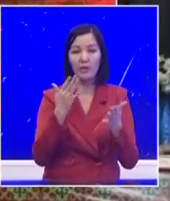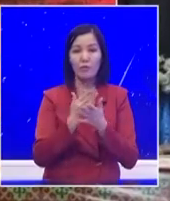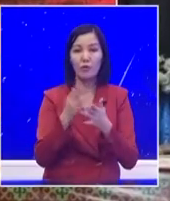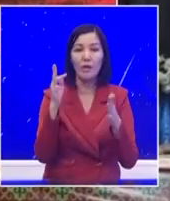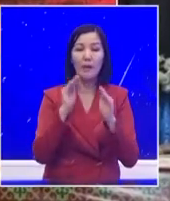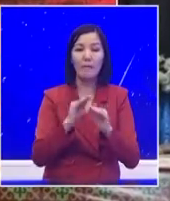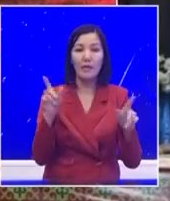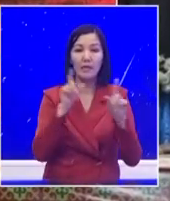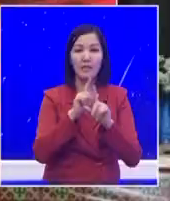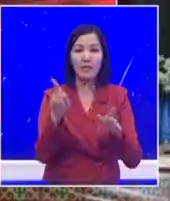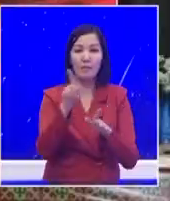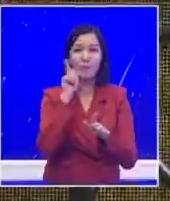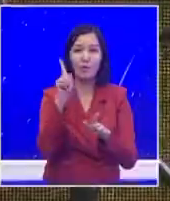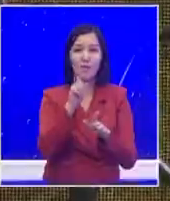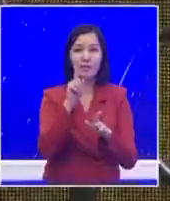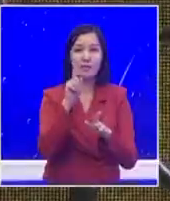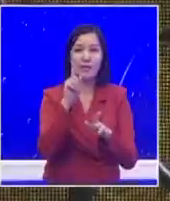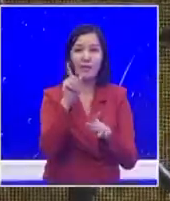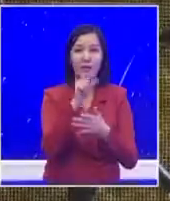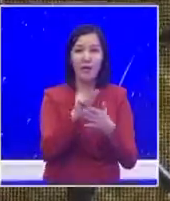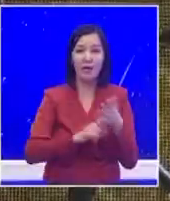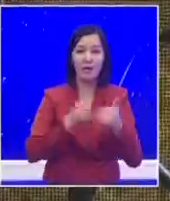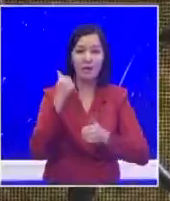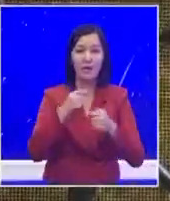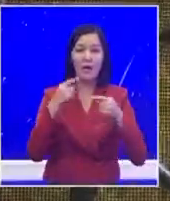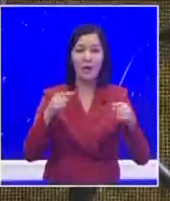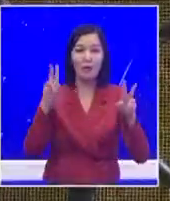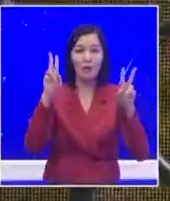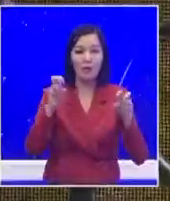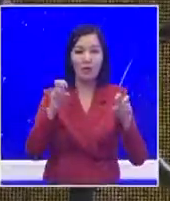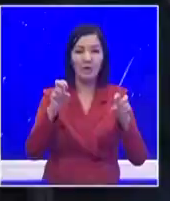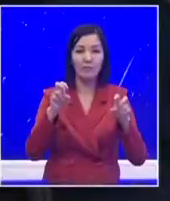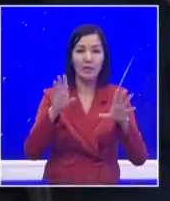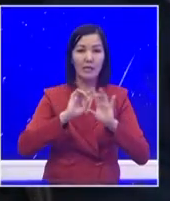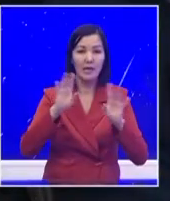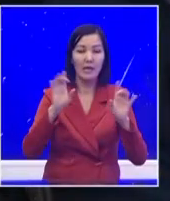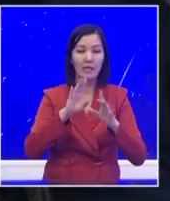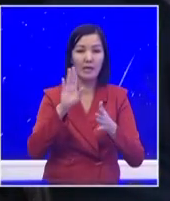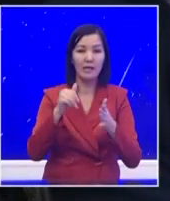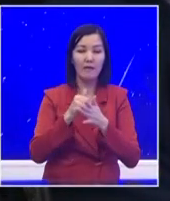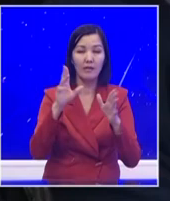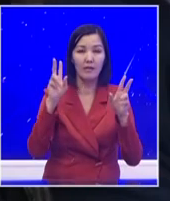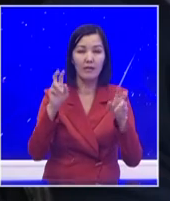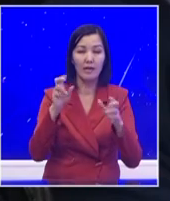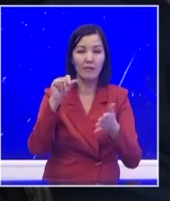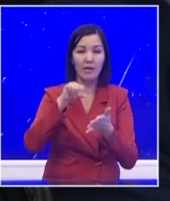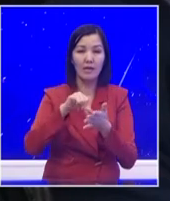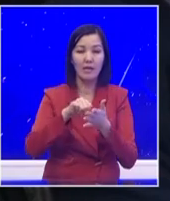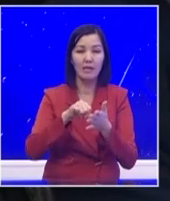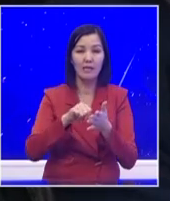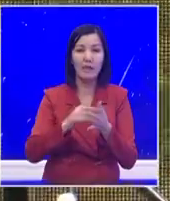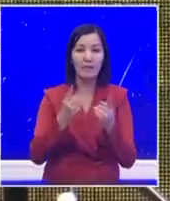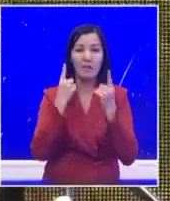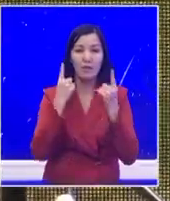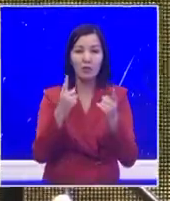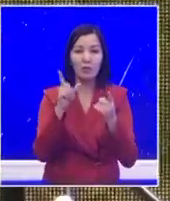оқушылар арасындағы жас ақындар аламан айтыста сан түрлі тақырыптарды шолды. Ал негізгі тақырыпқа келгенде қатысушылар Жамбылдың тұғырлы биігі